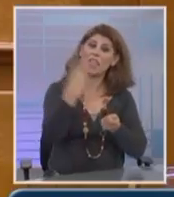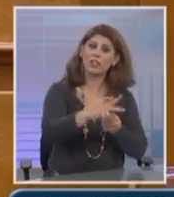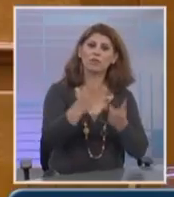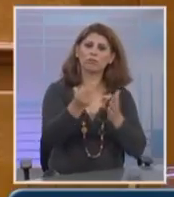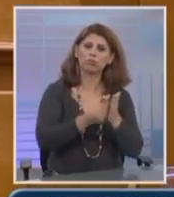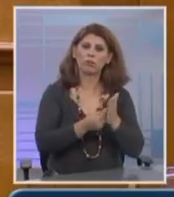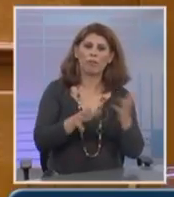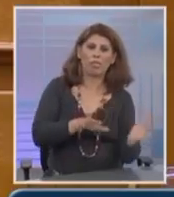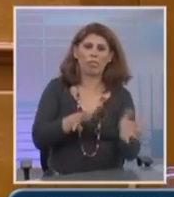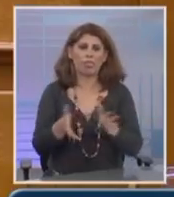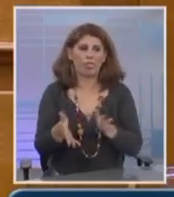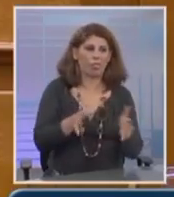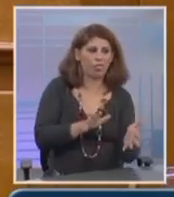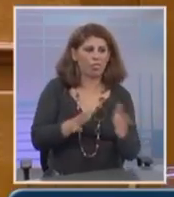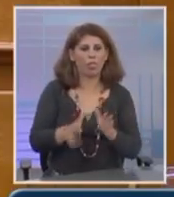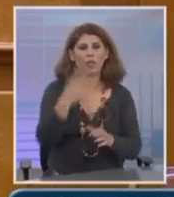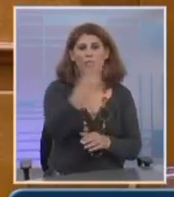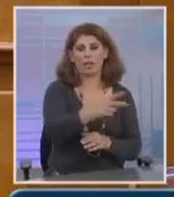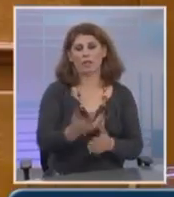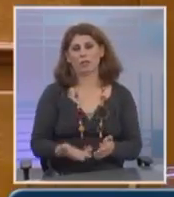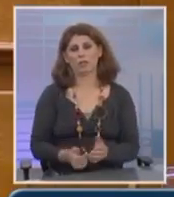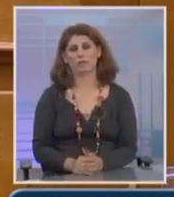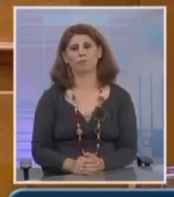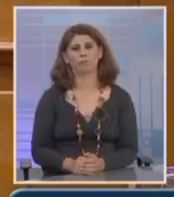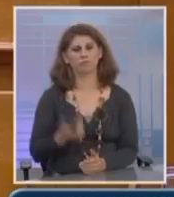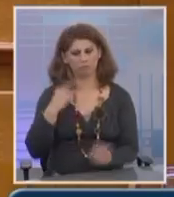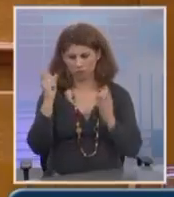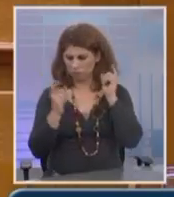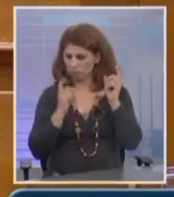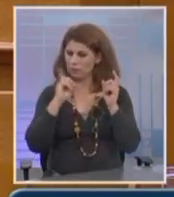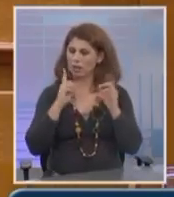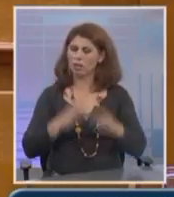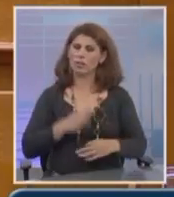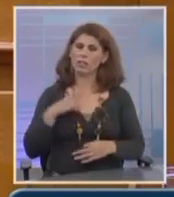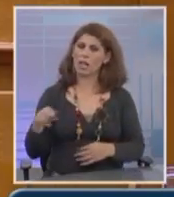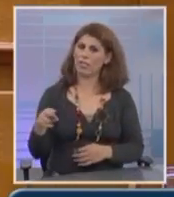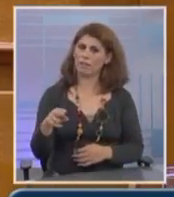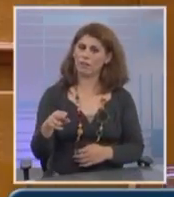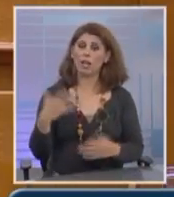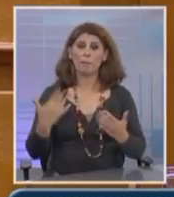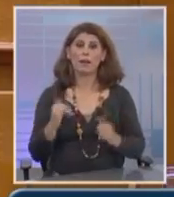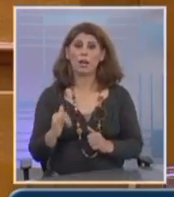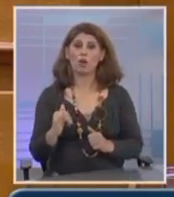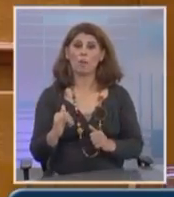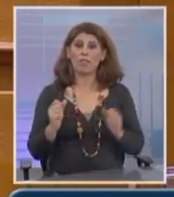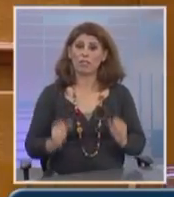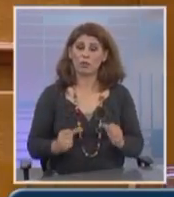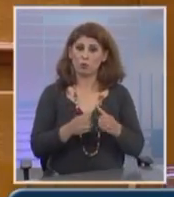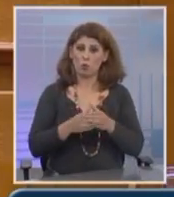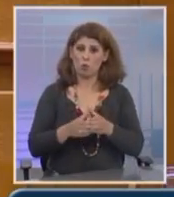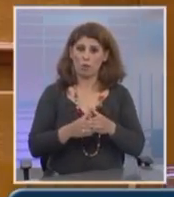συχνές παλινοδίες. Αναρωτιέμαι, κυρίες και κύριοι συνάδελφοι, ισχύει ακόμα η θέση του κόμματός σας για